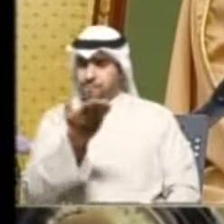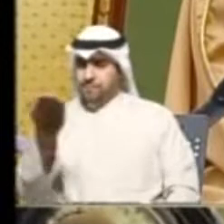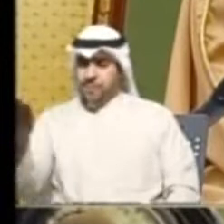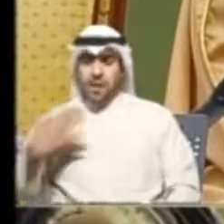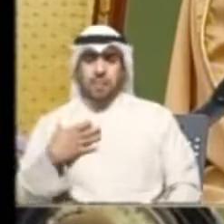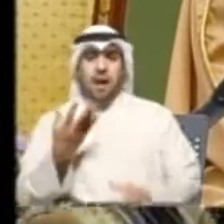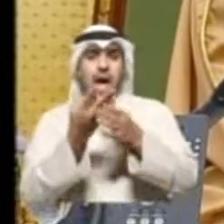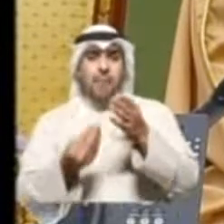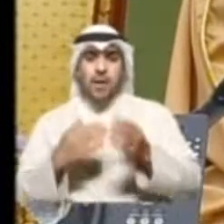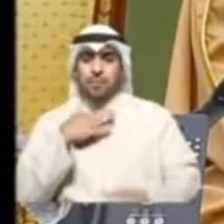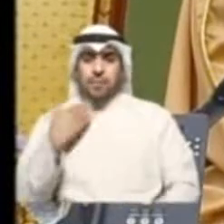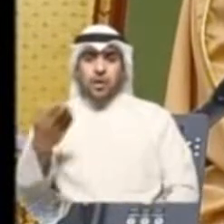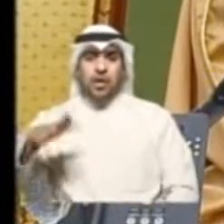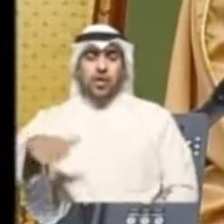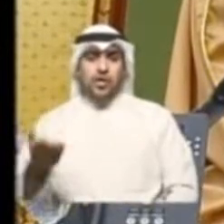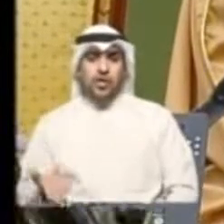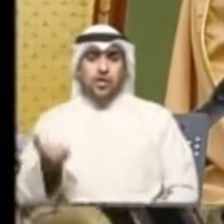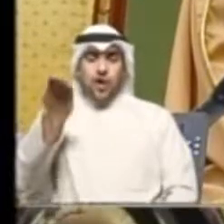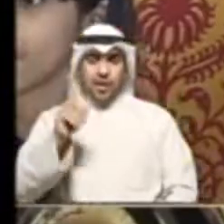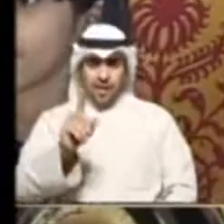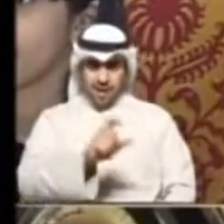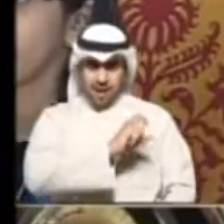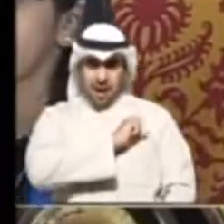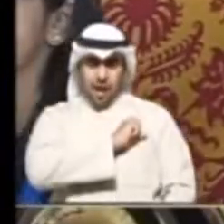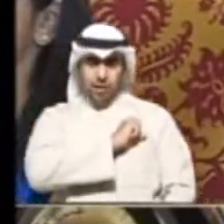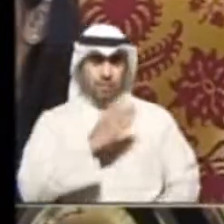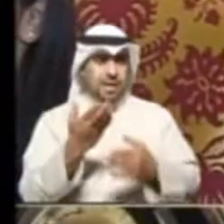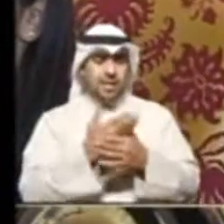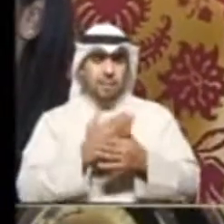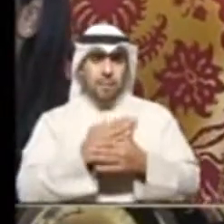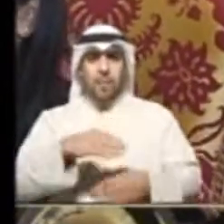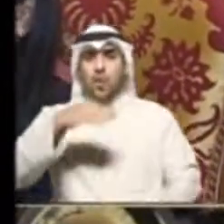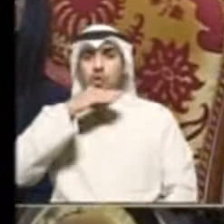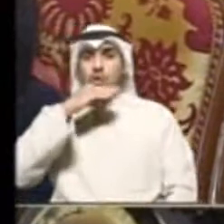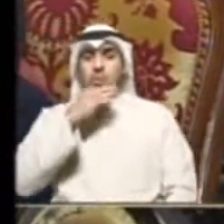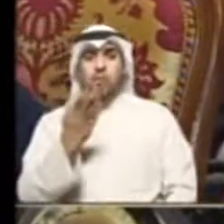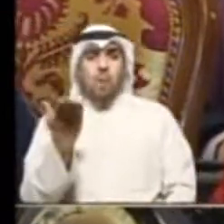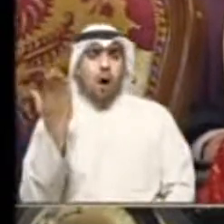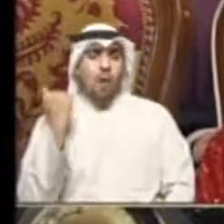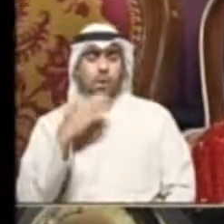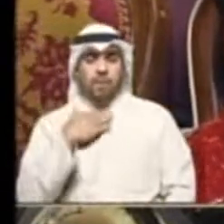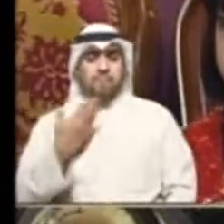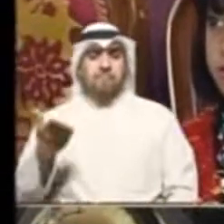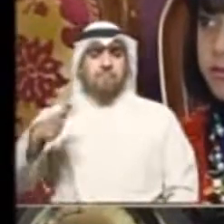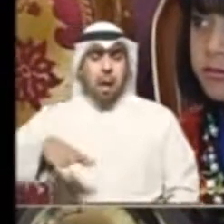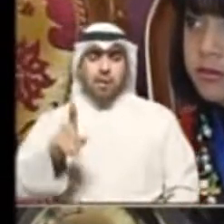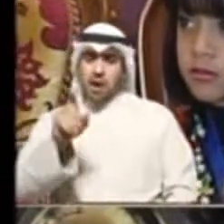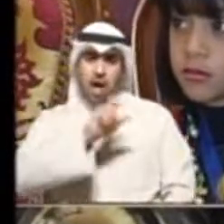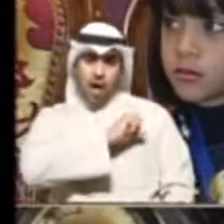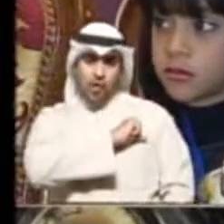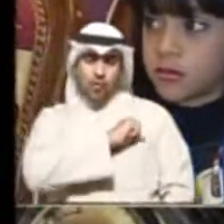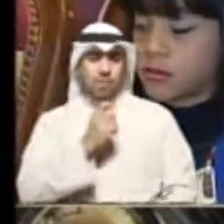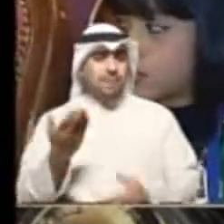الموجودين أمامي، أبناء من ضحوا بأرواحهم في سبيل بلدهم